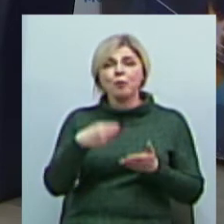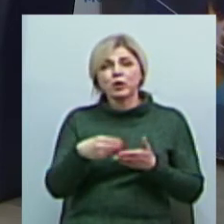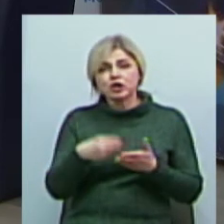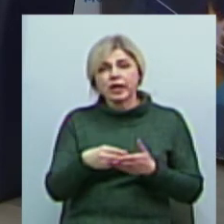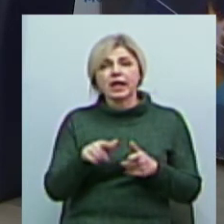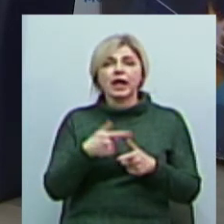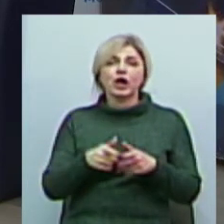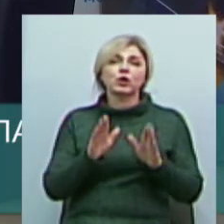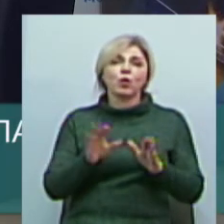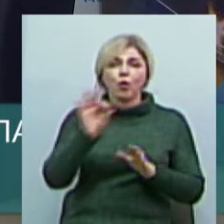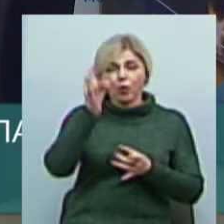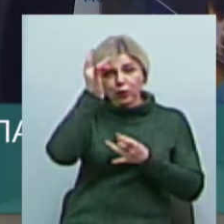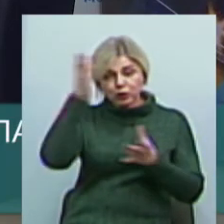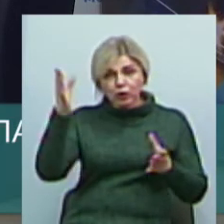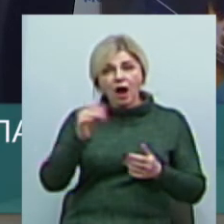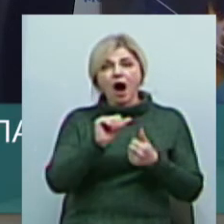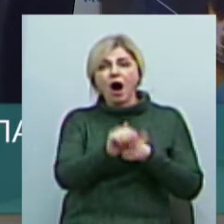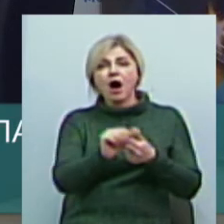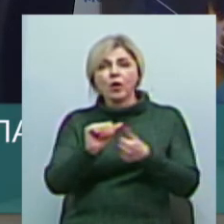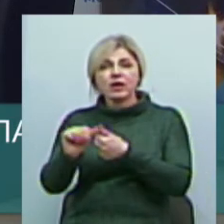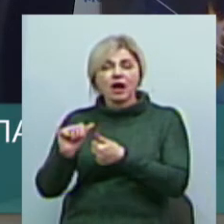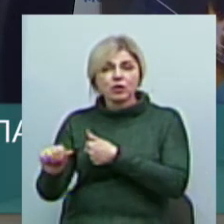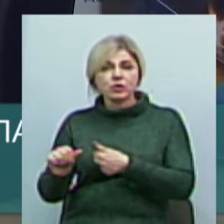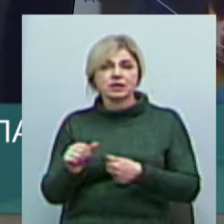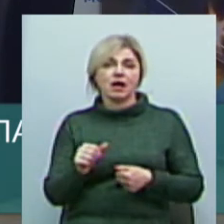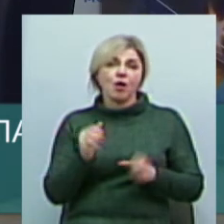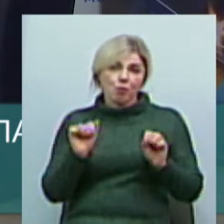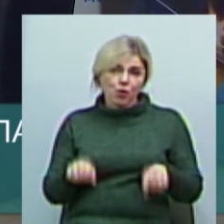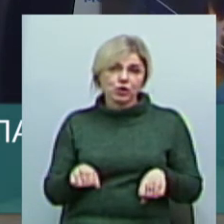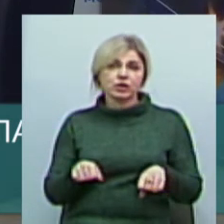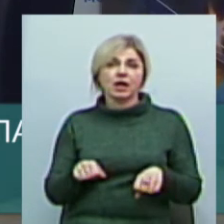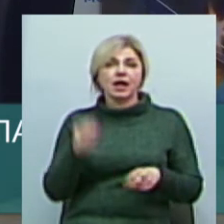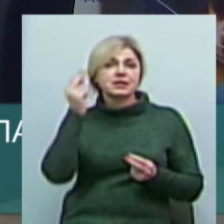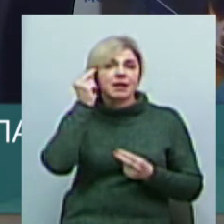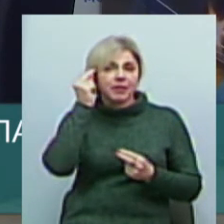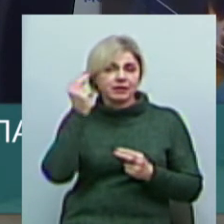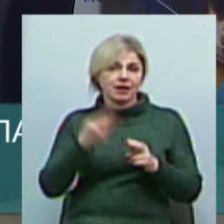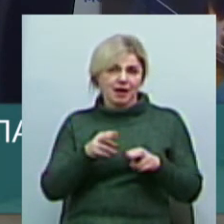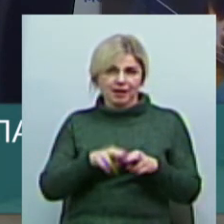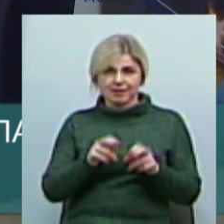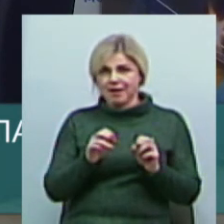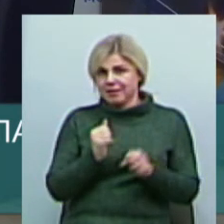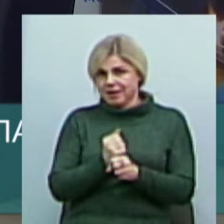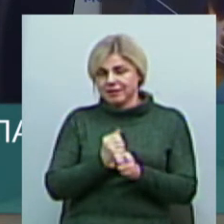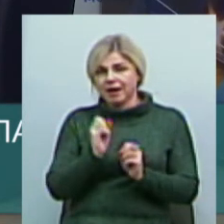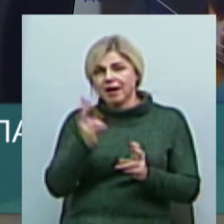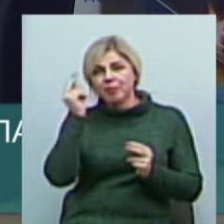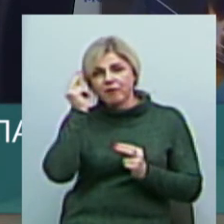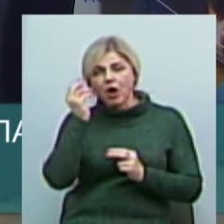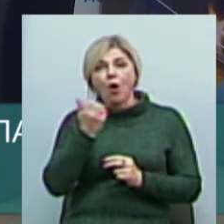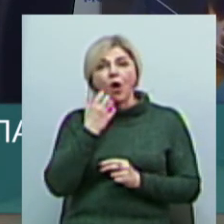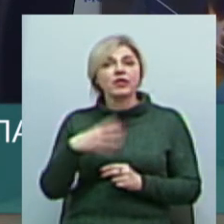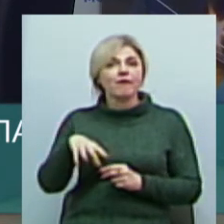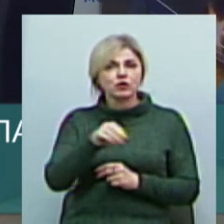культуре. Или... То есть каждый по отдельности, то есть можно сымитировать и спрофанировать. Когда все идет